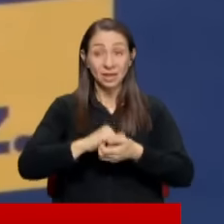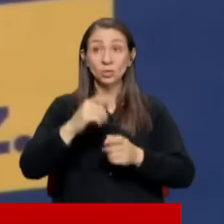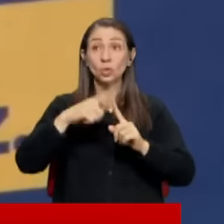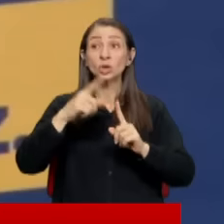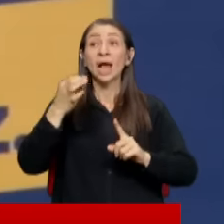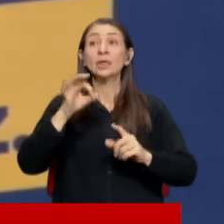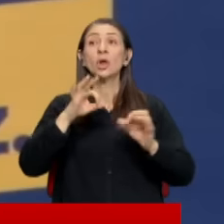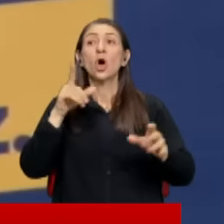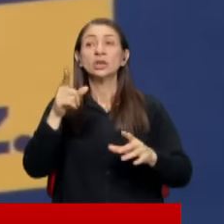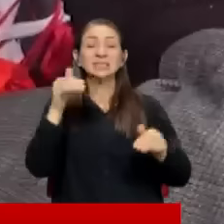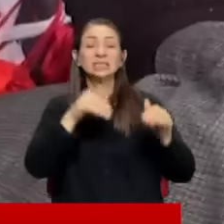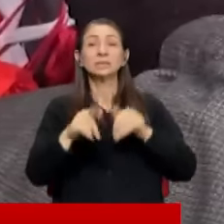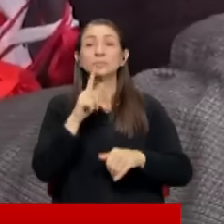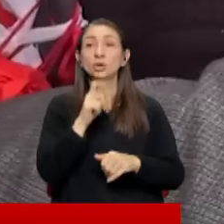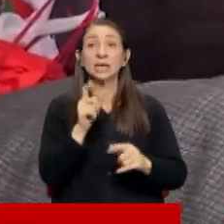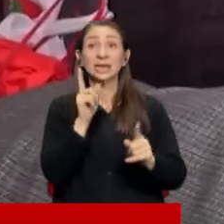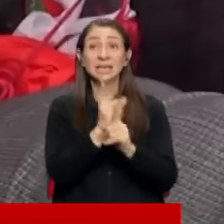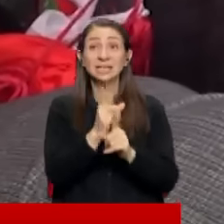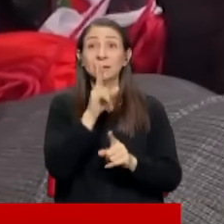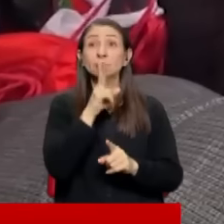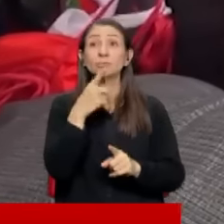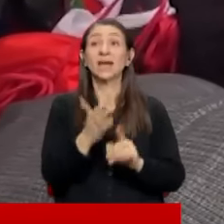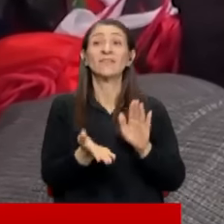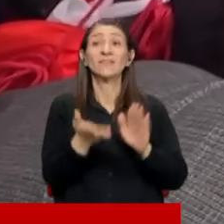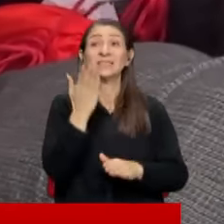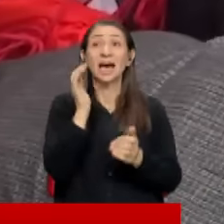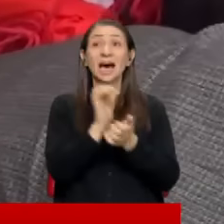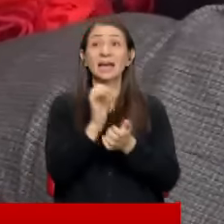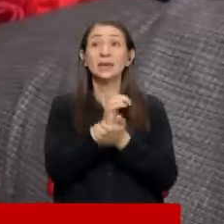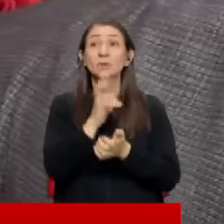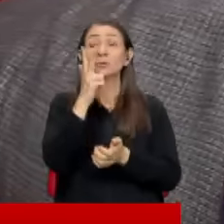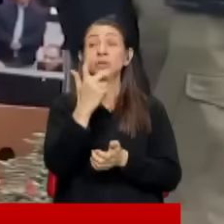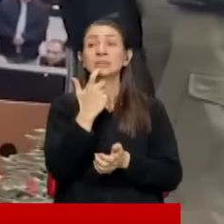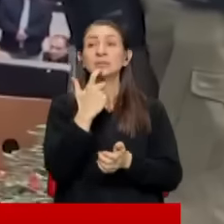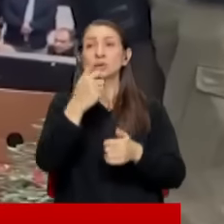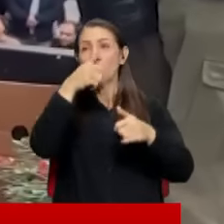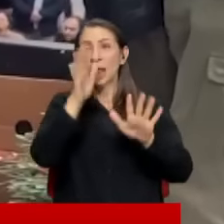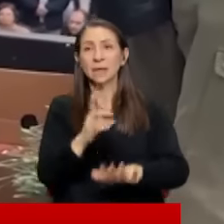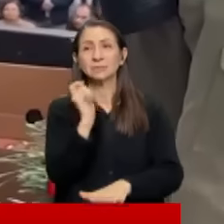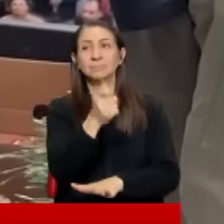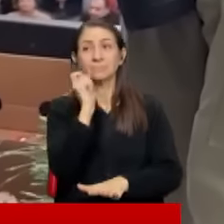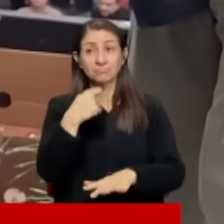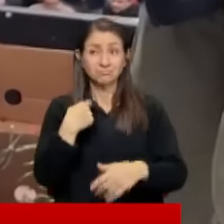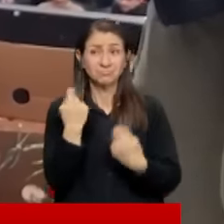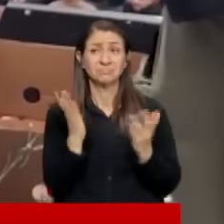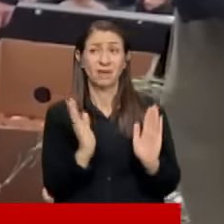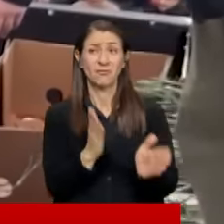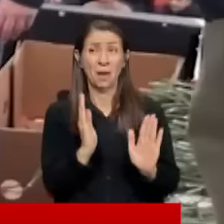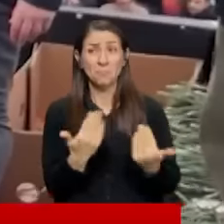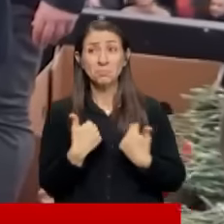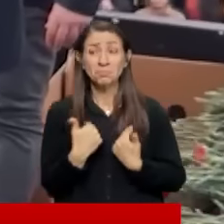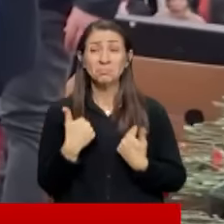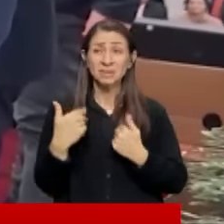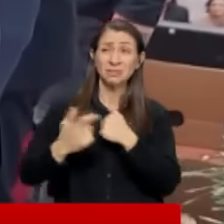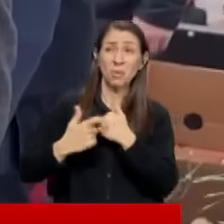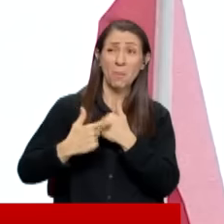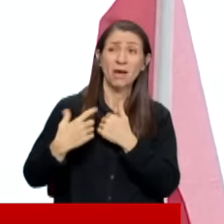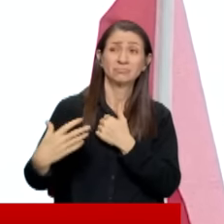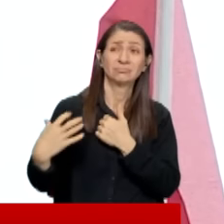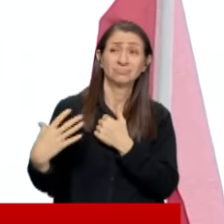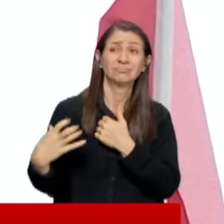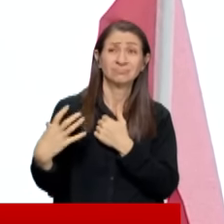Turgut Altınok'un seçim vaatlerine karşı 200 binden fazla aileye 3 yıldır doğalgaz desteğini hatırlattı Mansur Yavaş. Bizi taklit ediyorlar